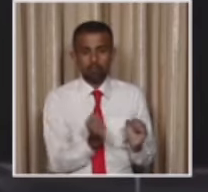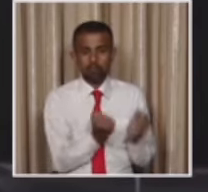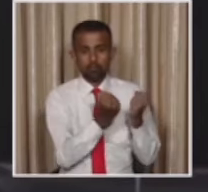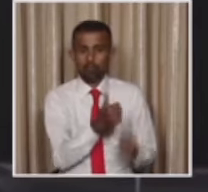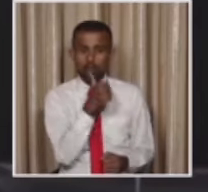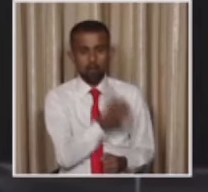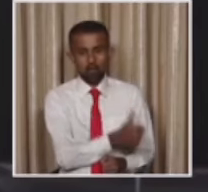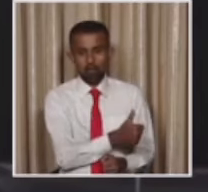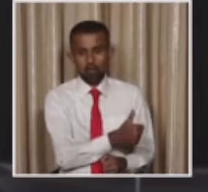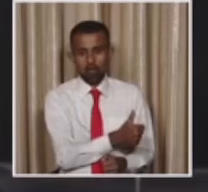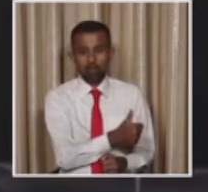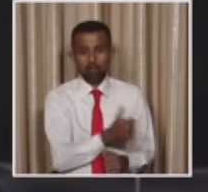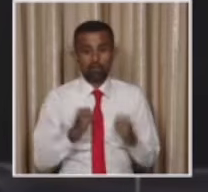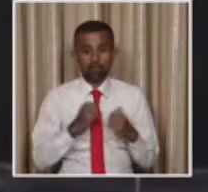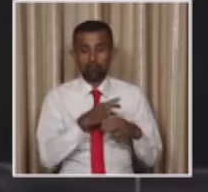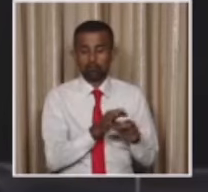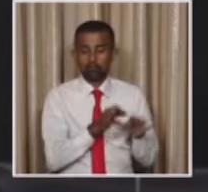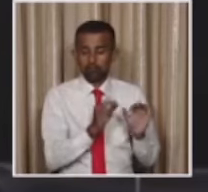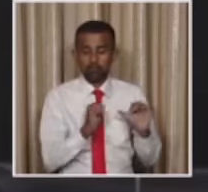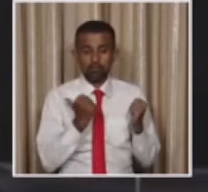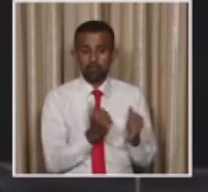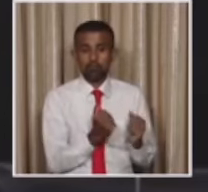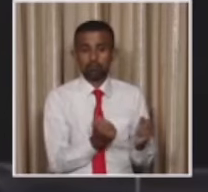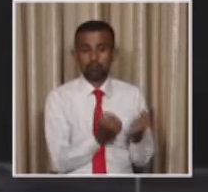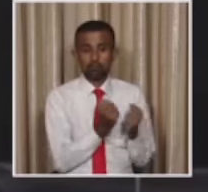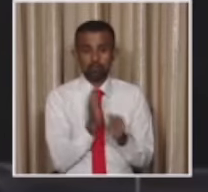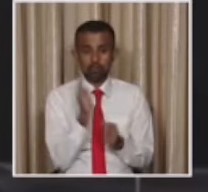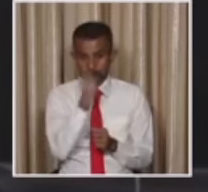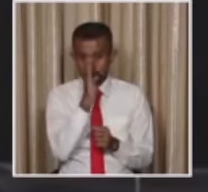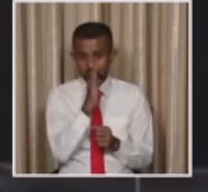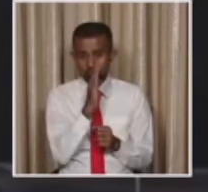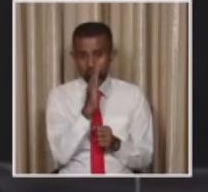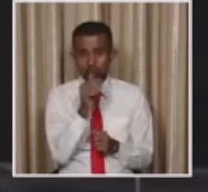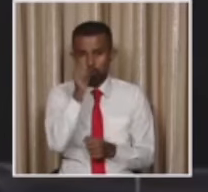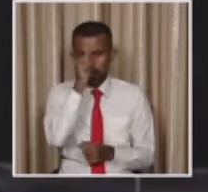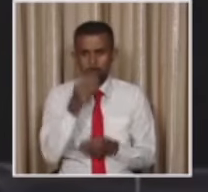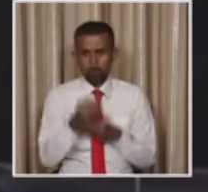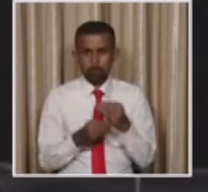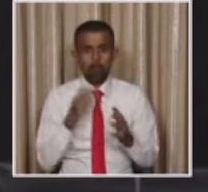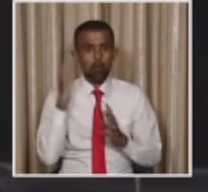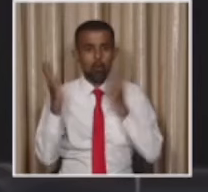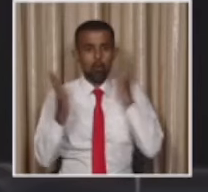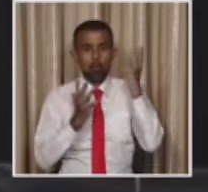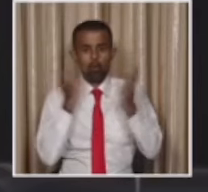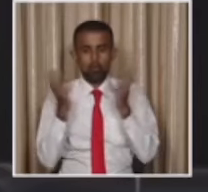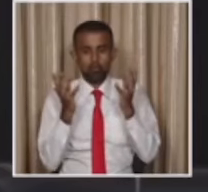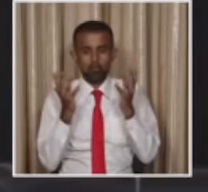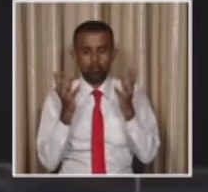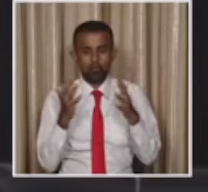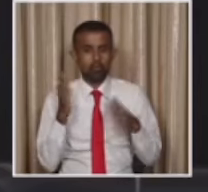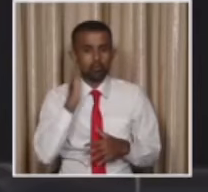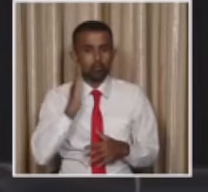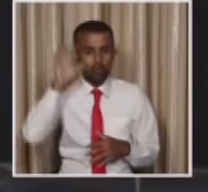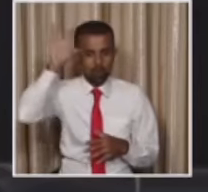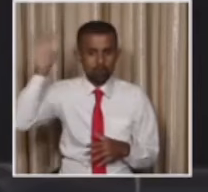හරි ජීව විද්‍යාත්මක කාන්තාව සවි බල ගැන්වීමේ මුවාවෙන් විශාල ජාවාරමක් තියෙනවා. දැන් ලෝකයේ දැන් සමහර බටහිර